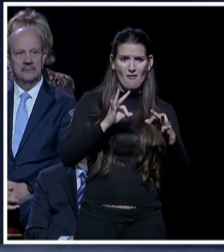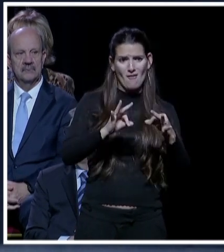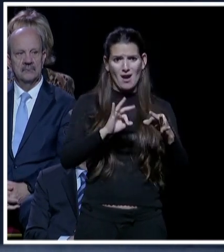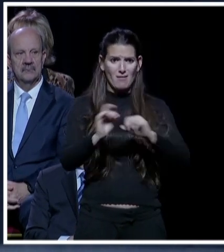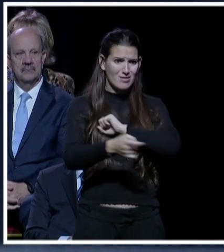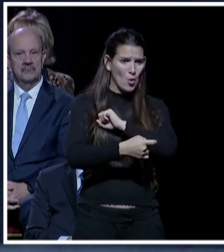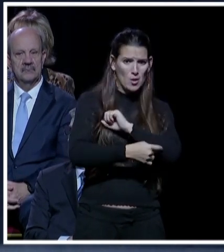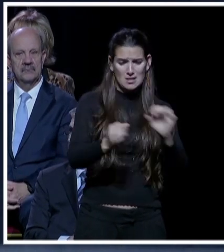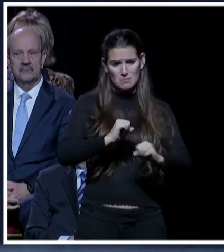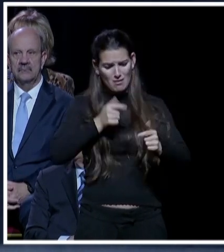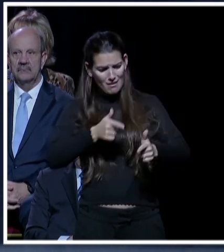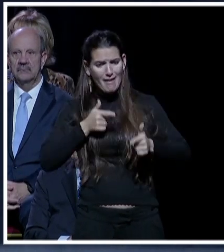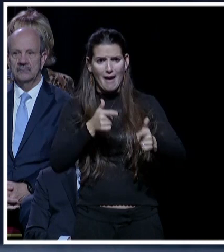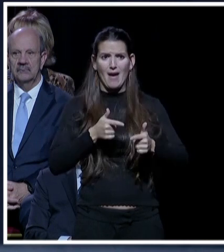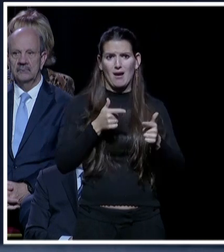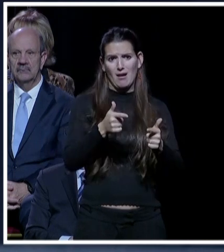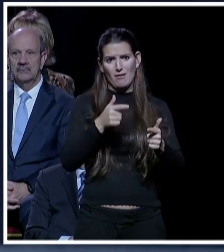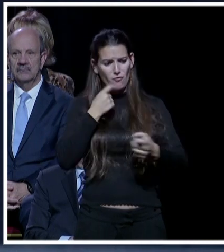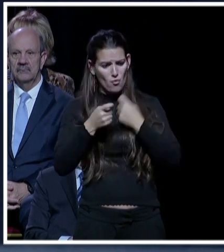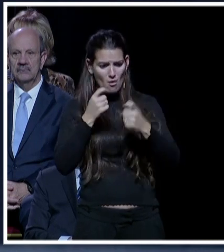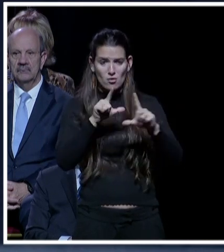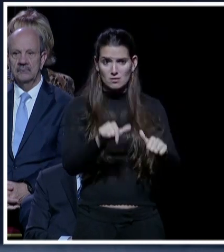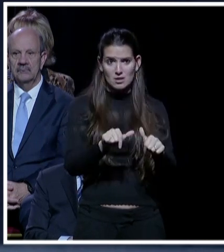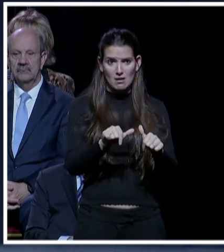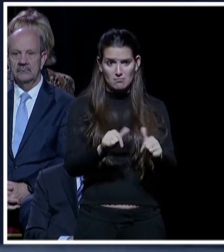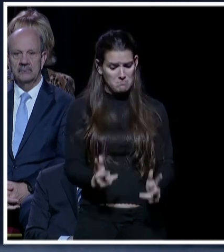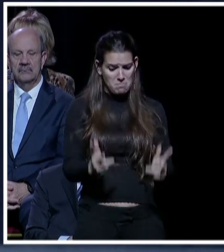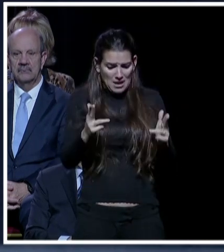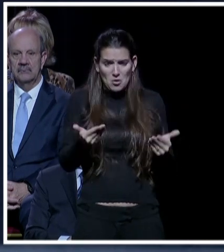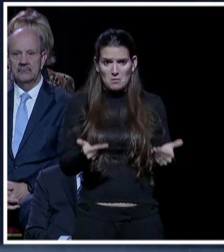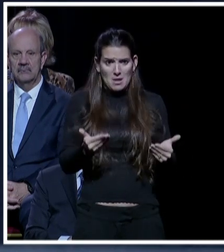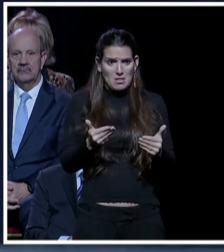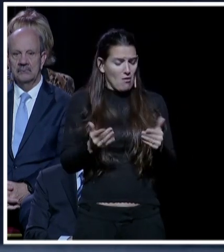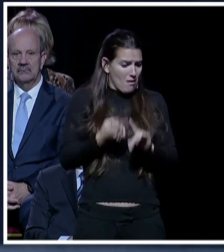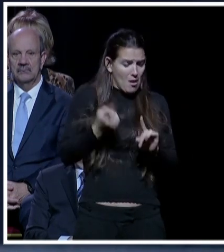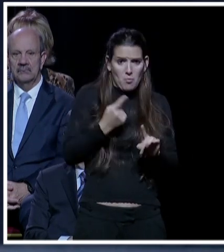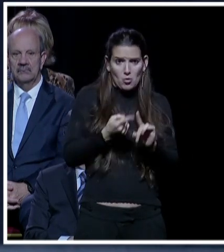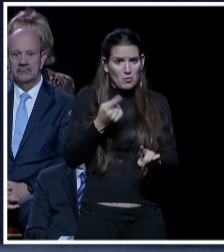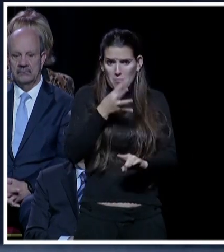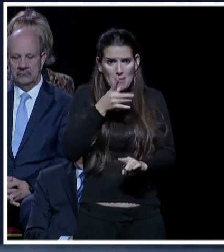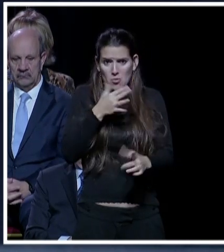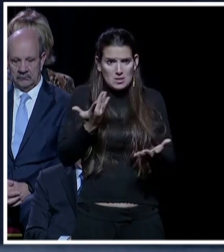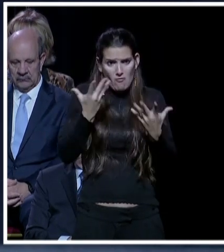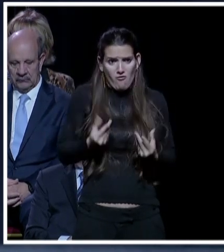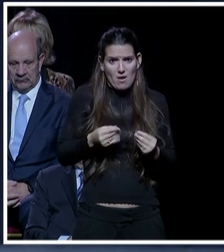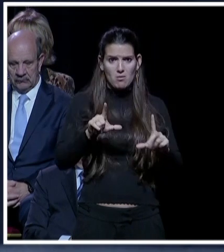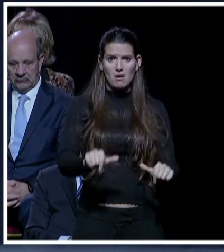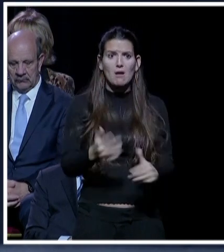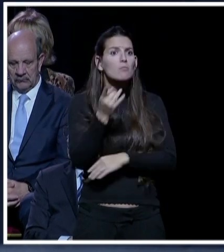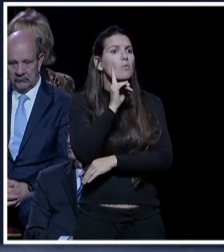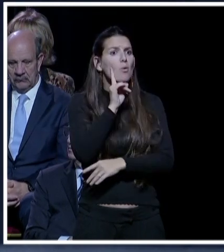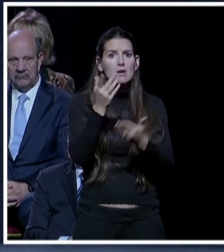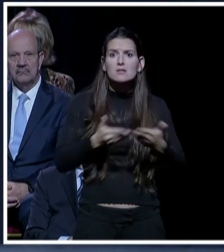guerres. Dans cette période cruciale, nous n'avons pas le droit d'être faibles. Ce sont nos libertés, nos souverainetés qui sont